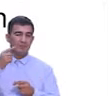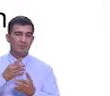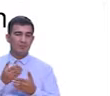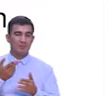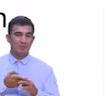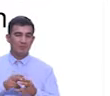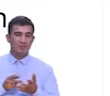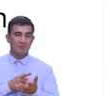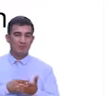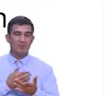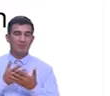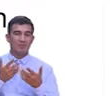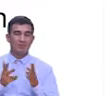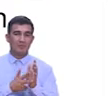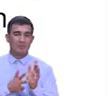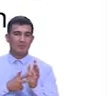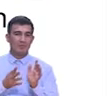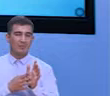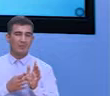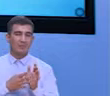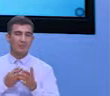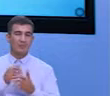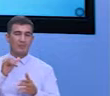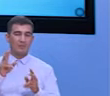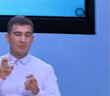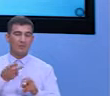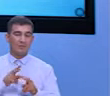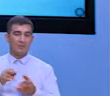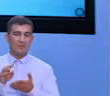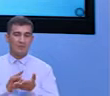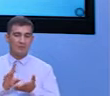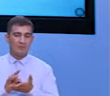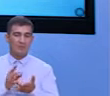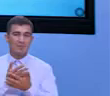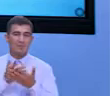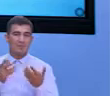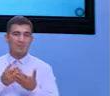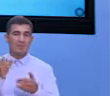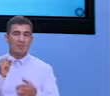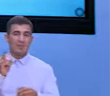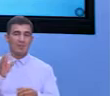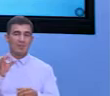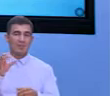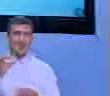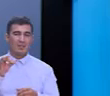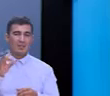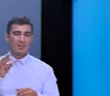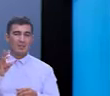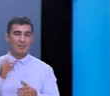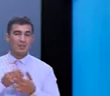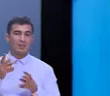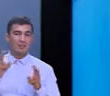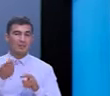joylashgan 8-9 topshiriqlarni yuqorida aytib o'tilgan aksiomalar asosida bajarasiz. Shu